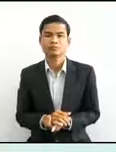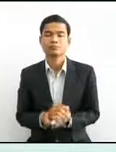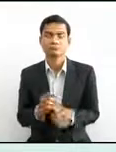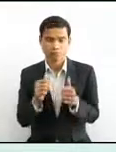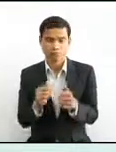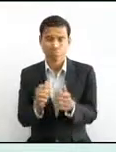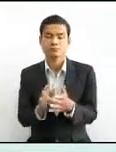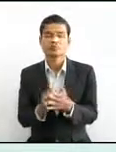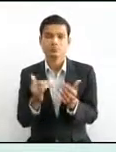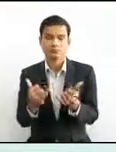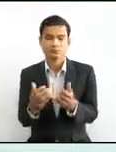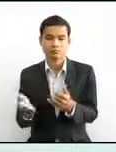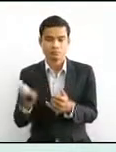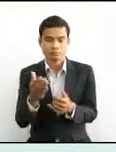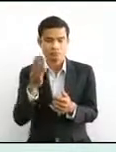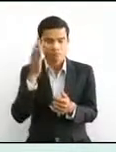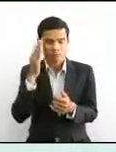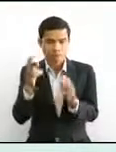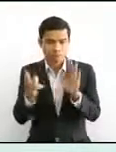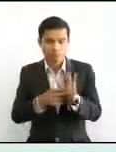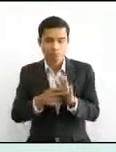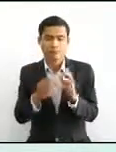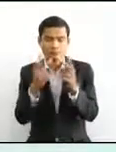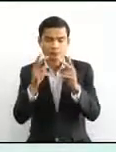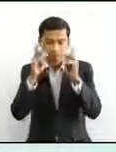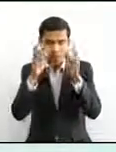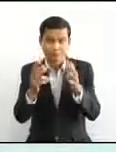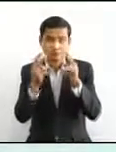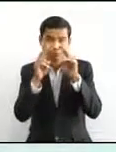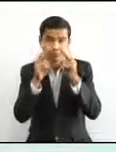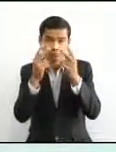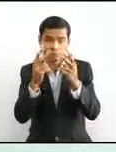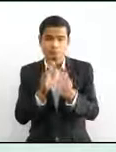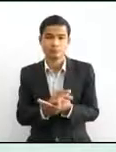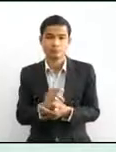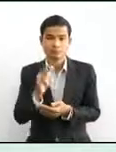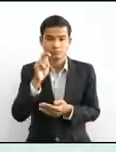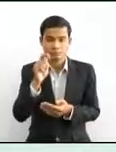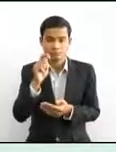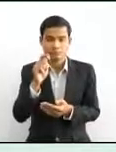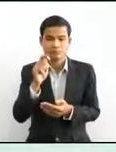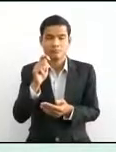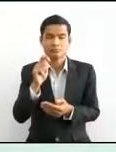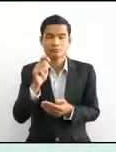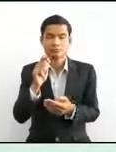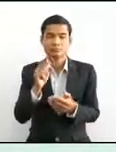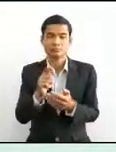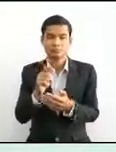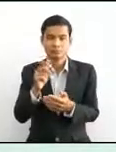cha lấy đầm bầy đang cần để chụp bát con tiêm toa chụp mùi này kêu tụng ngọc nè nát rơ ho